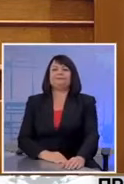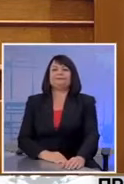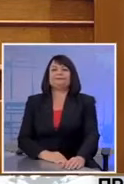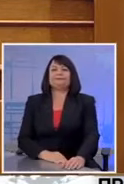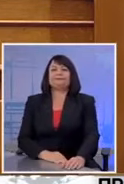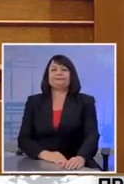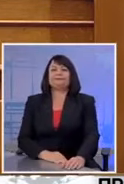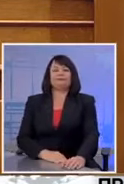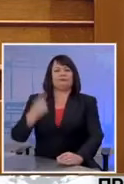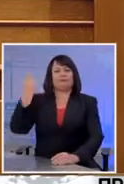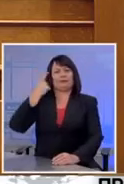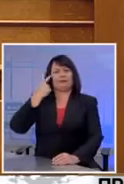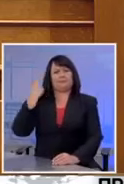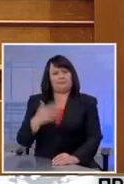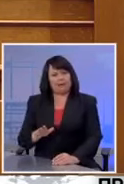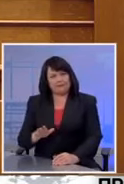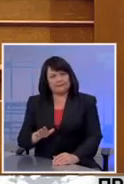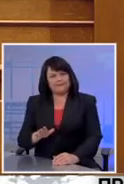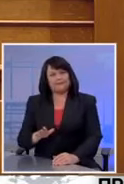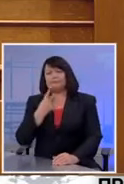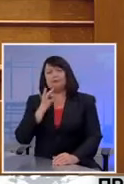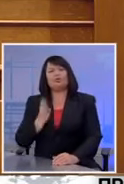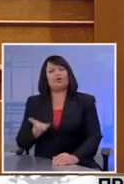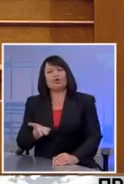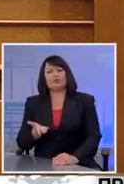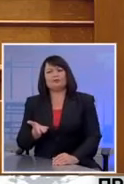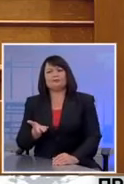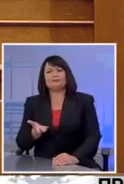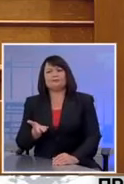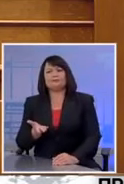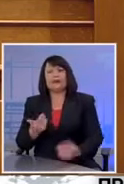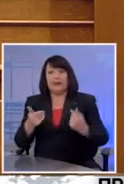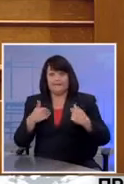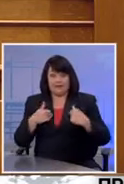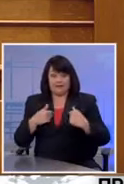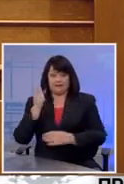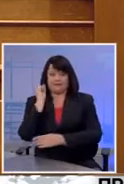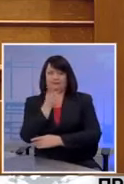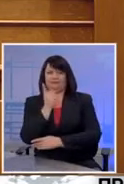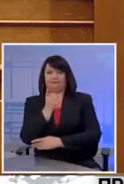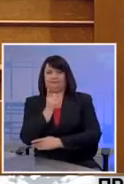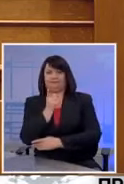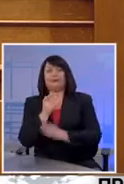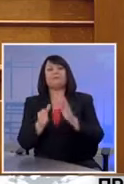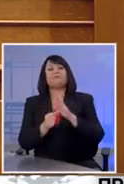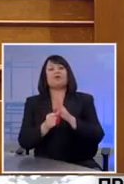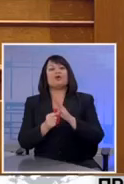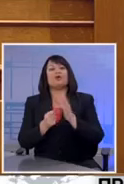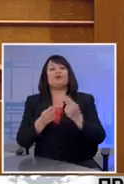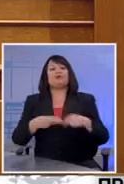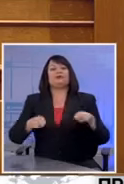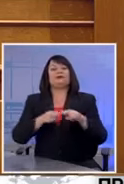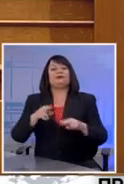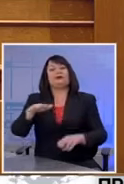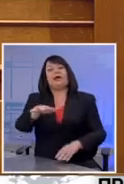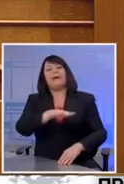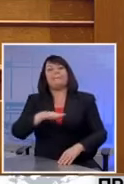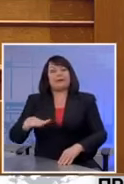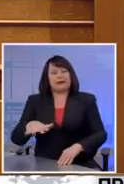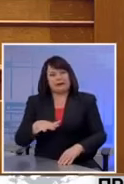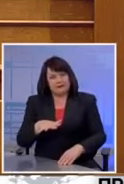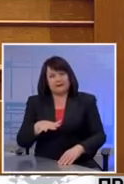Μας ασκήσατε κριτική επειδή ασκήσαμε κριτική στον πρόεδρο του Συμβουλίου της